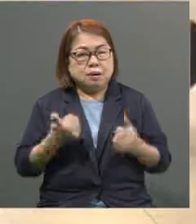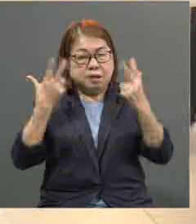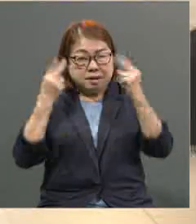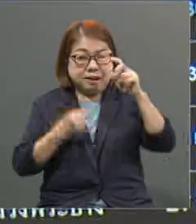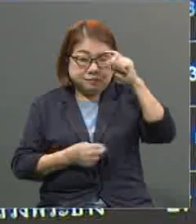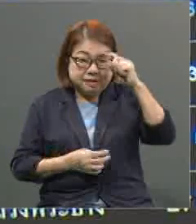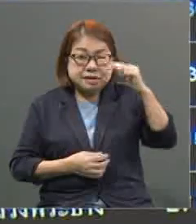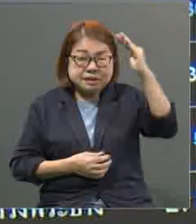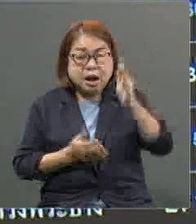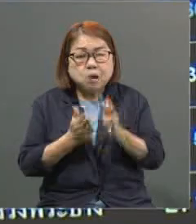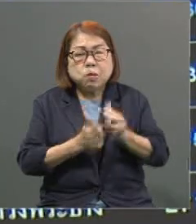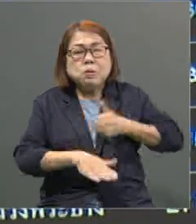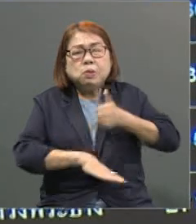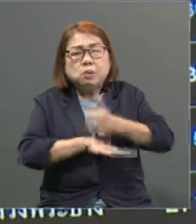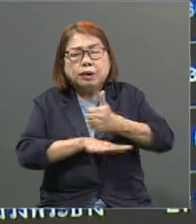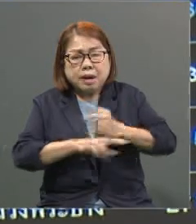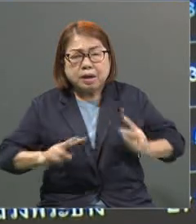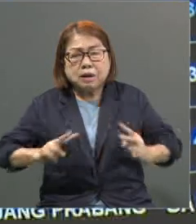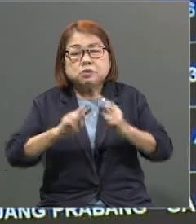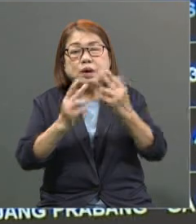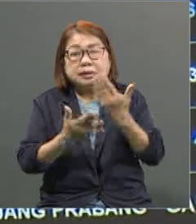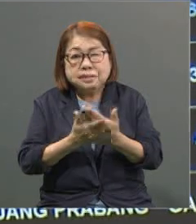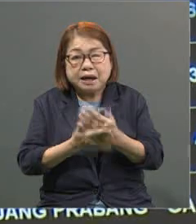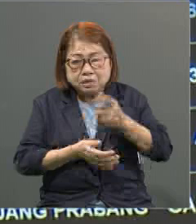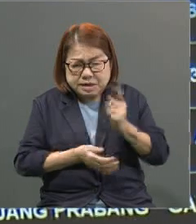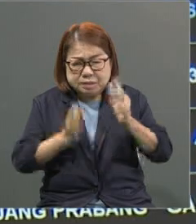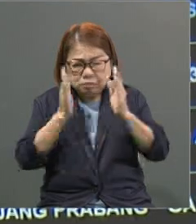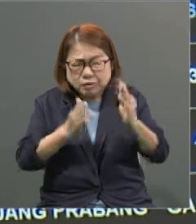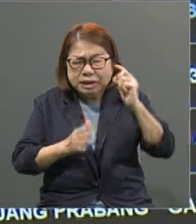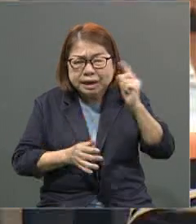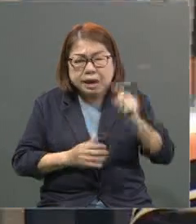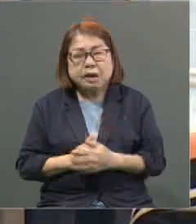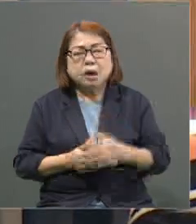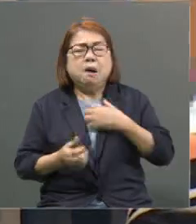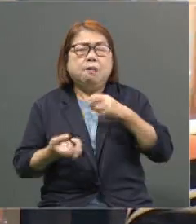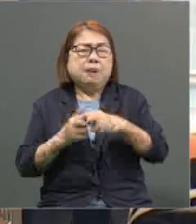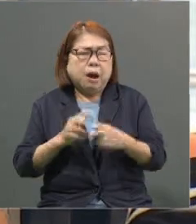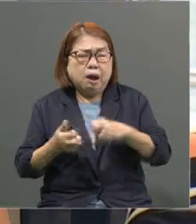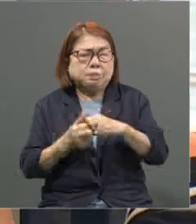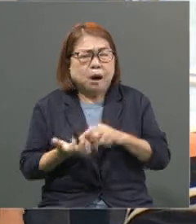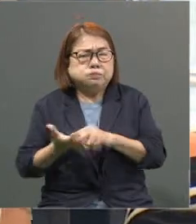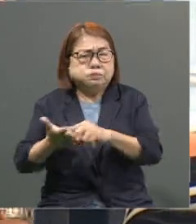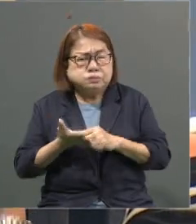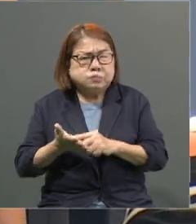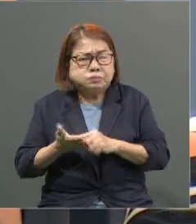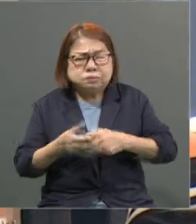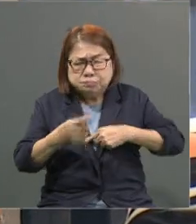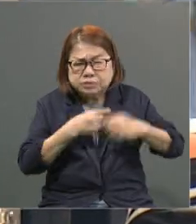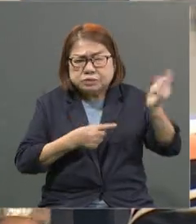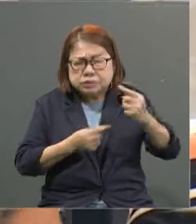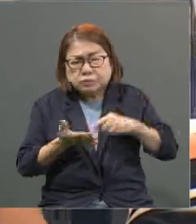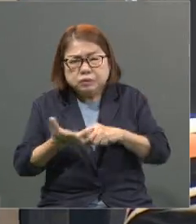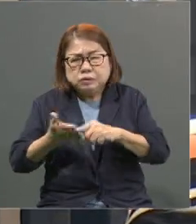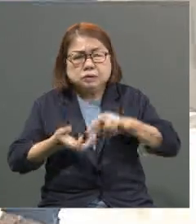รัฐมนตรีและรัฐมนตรีว่าการกระทรวงการคลังมุ่งมั่นที่จะลดข้อจำกัดด้านการท่องเที่ยวแล้วก็ยกระดับหนังสือเดินทาง